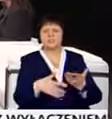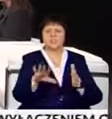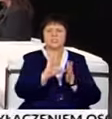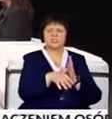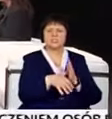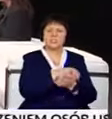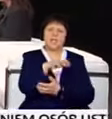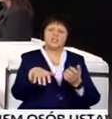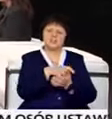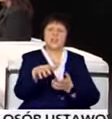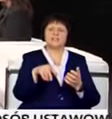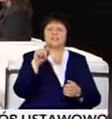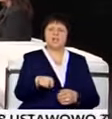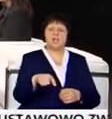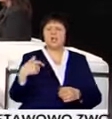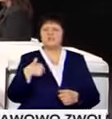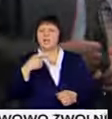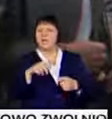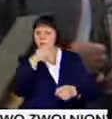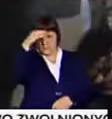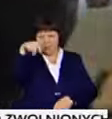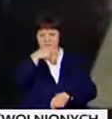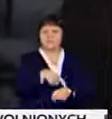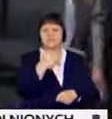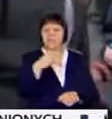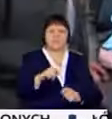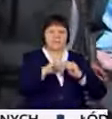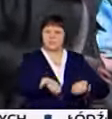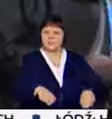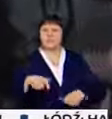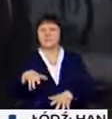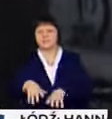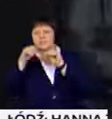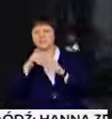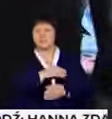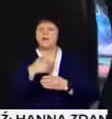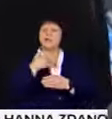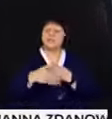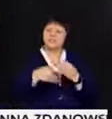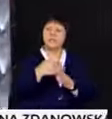Ta lekcja historii nie została przerwana. Ona się dopiero rozpoczęła. Trwa.